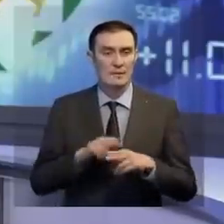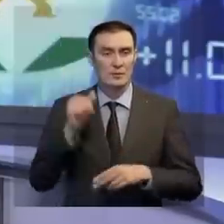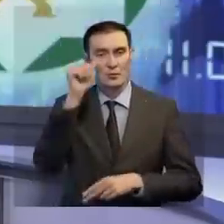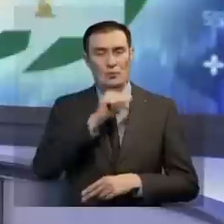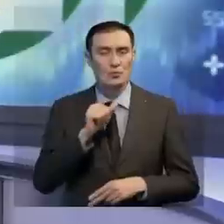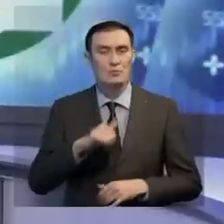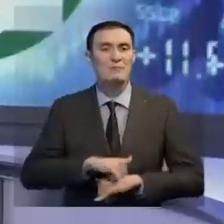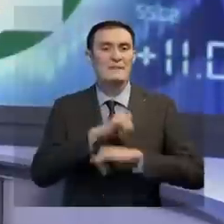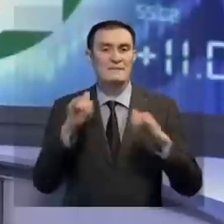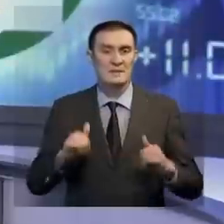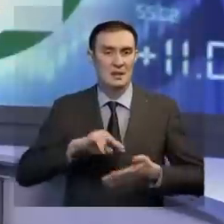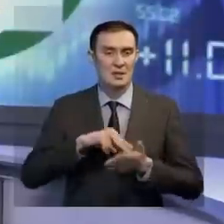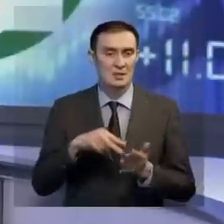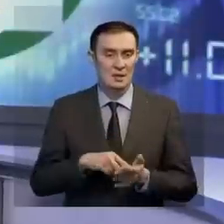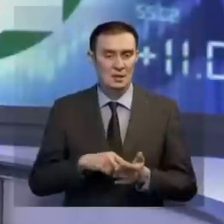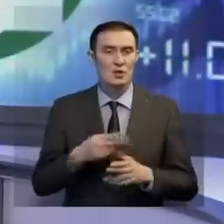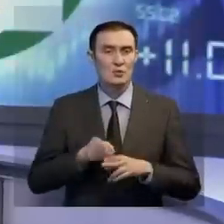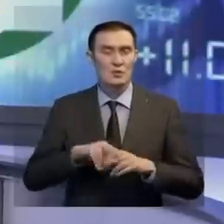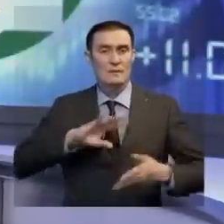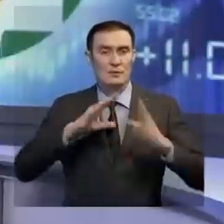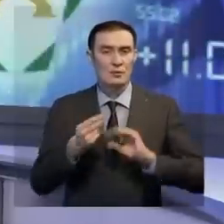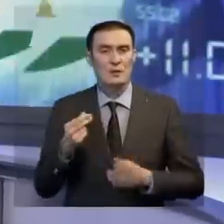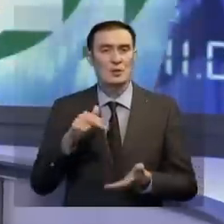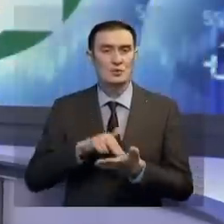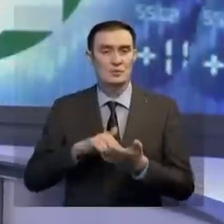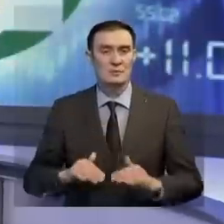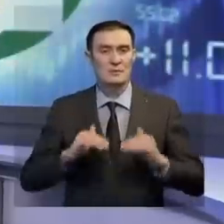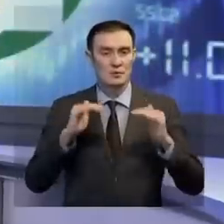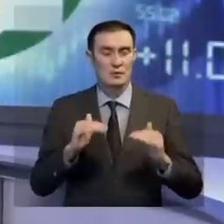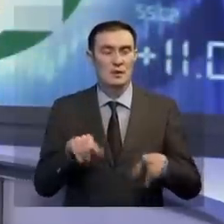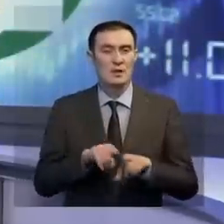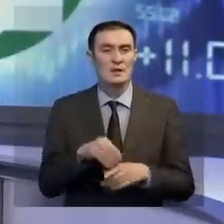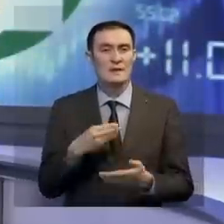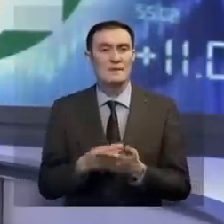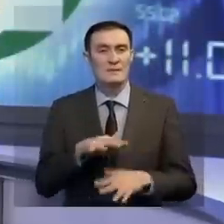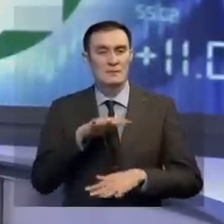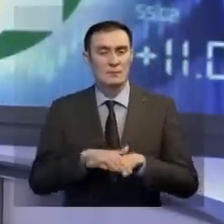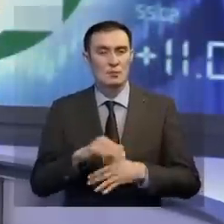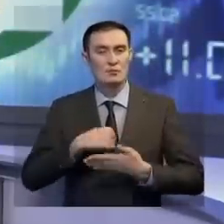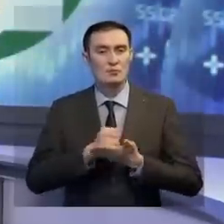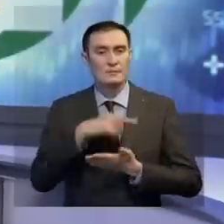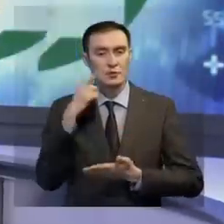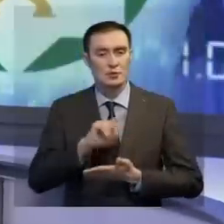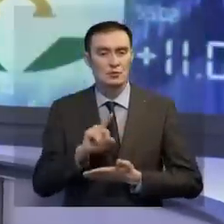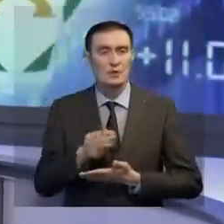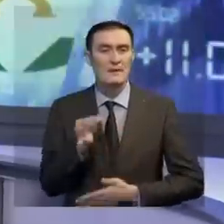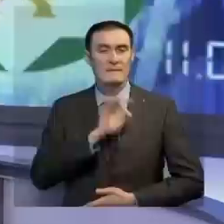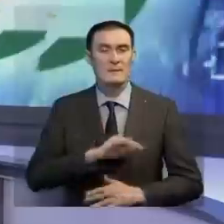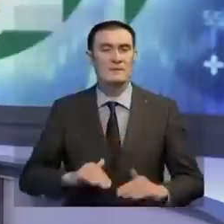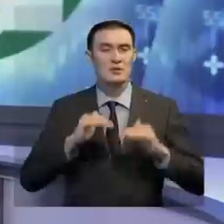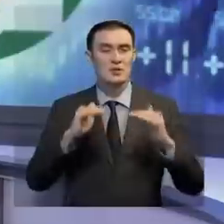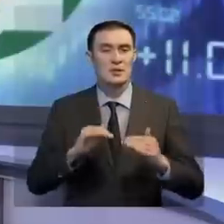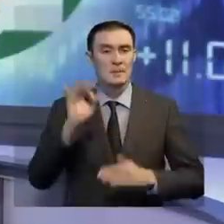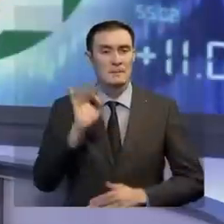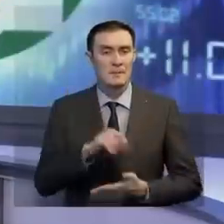году значительно превысила ожидания, что сказалось на ценах. Вместе с тем, финрегуляторы утверждают, что эффект от повышения